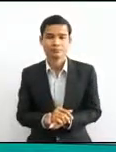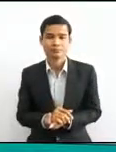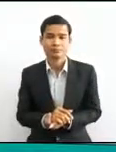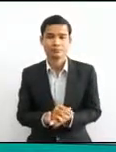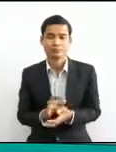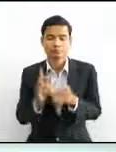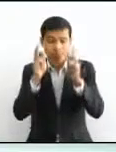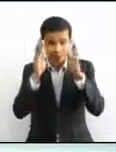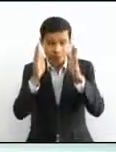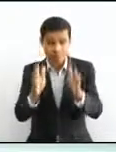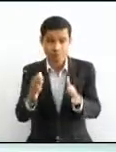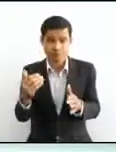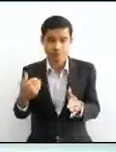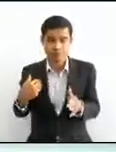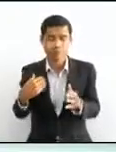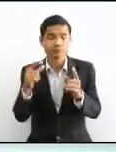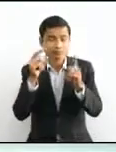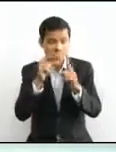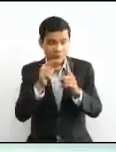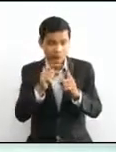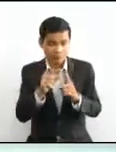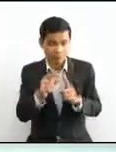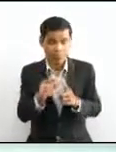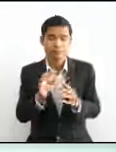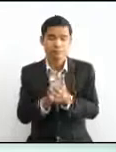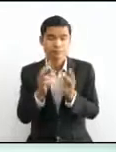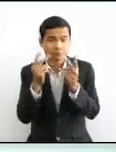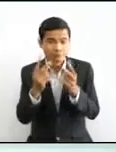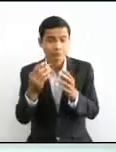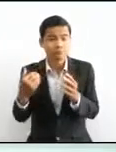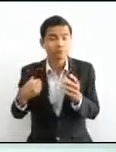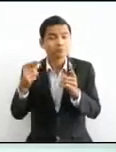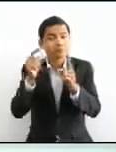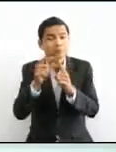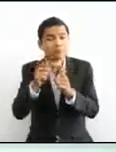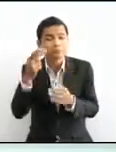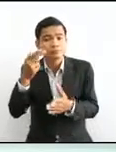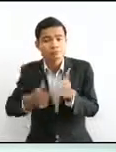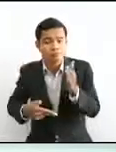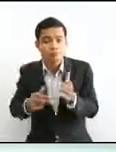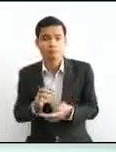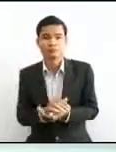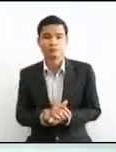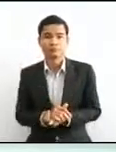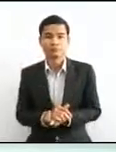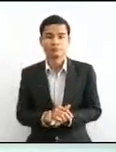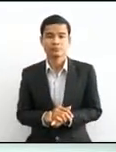cha nhạc cừu miên miên pì cha con chẳng mới ta nhạc cừu miên pì ấy kia nè